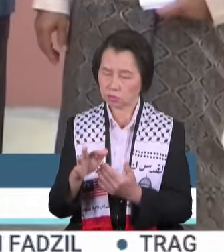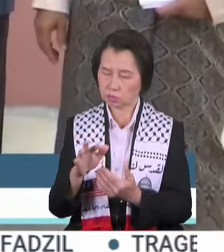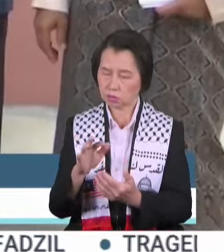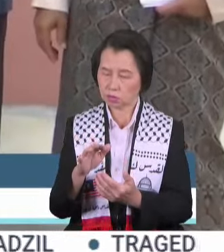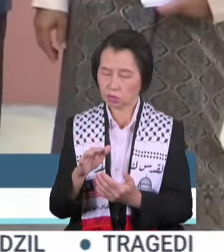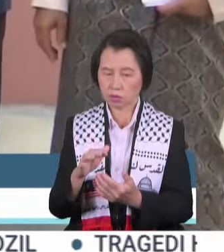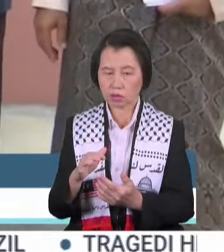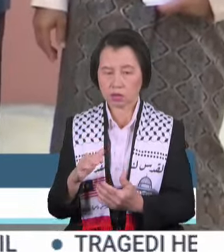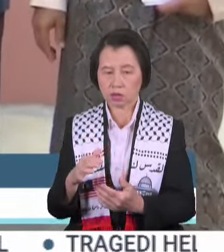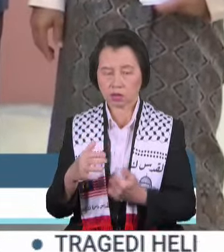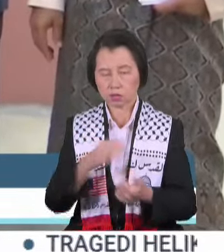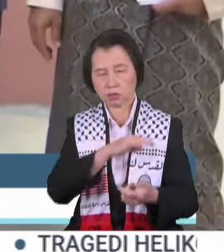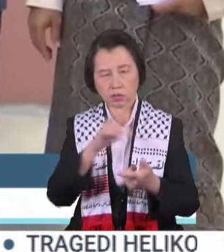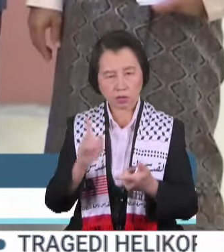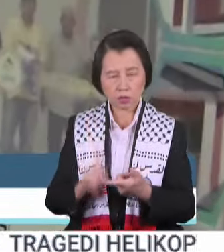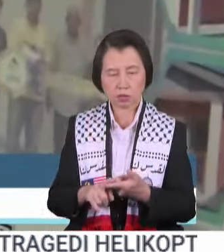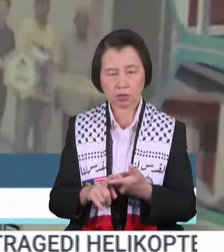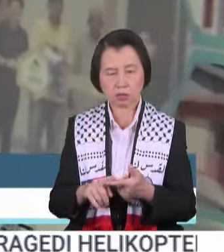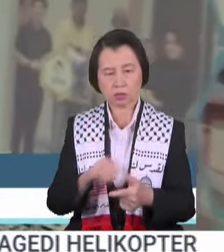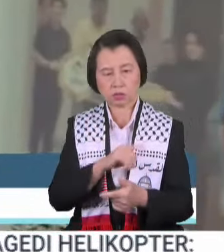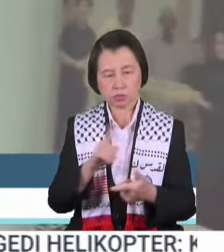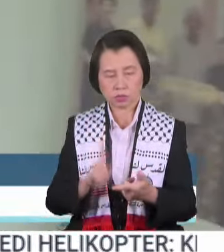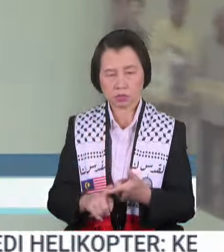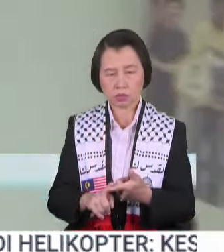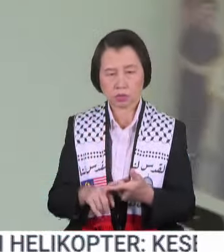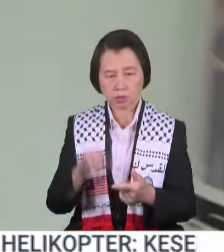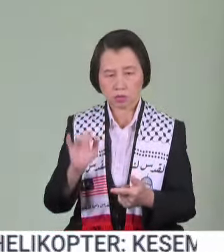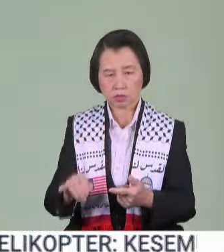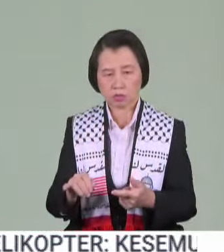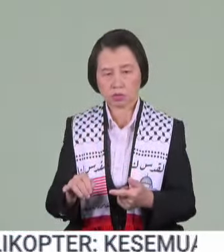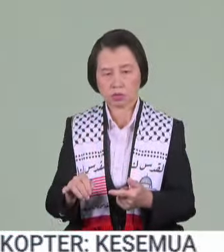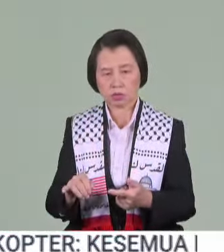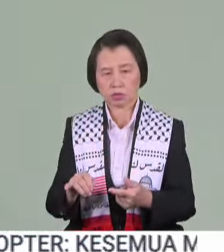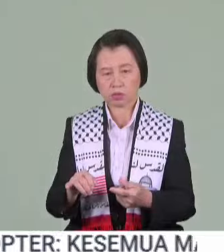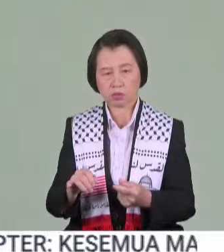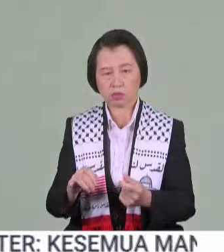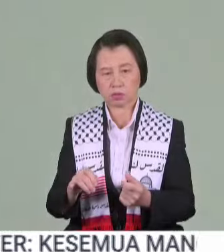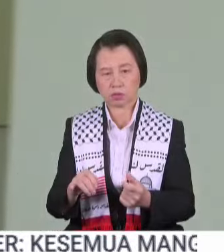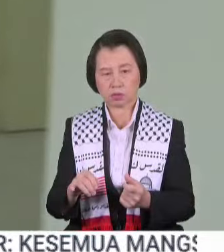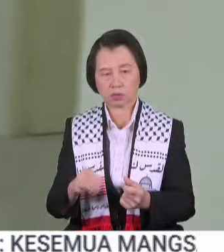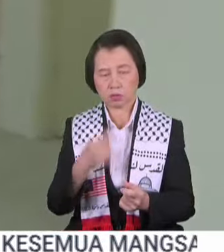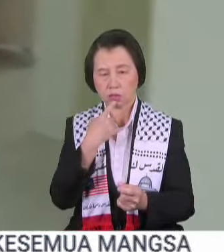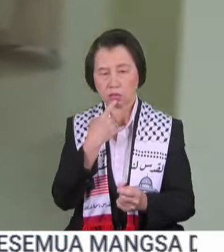lepas tu dia hantar email suruh